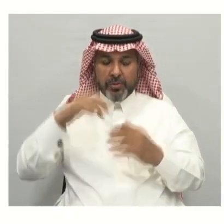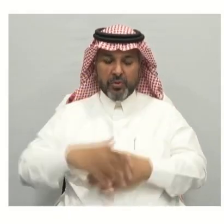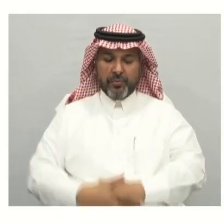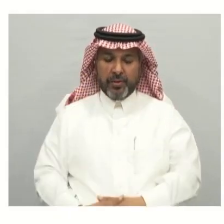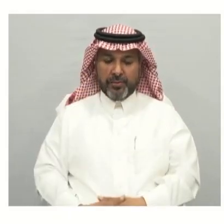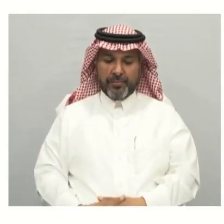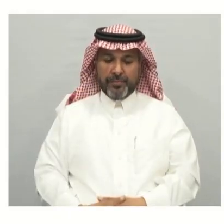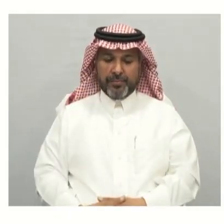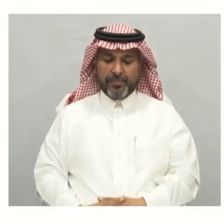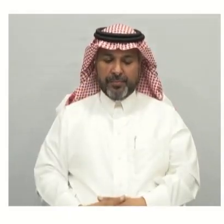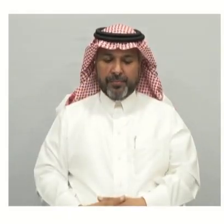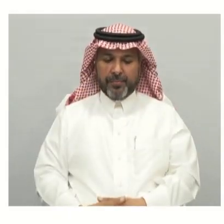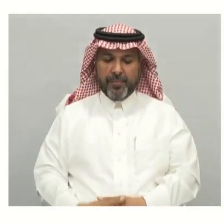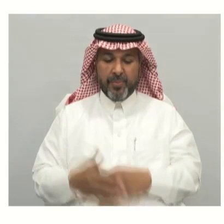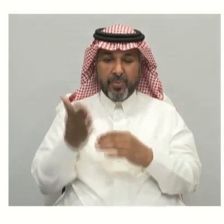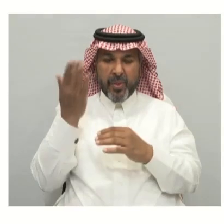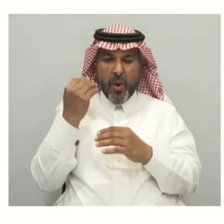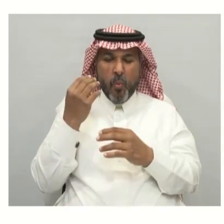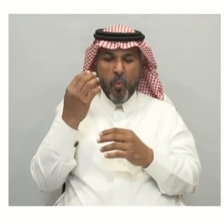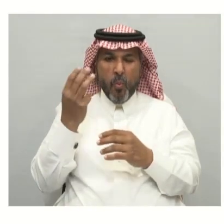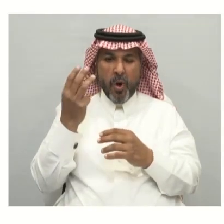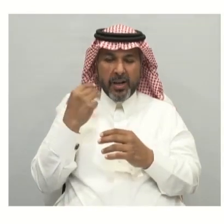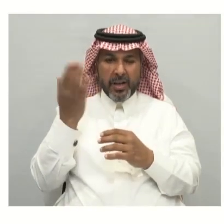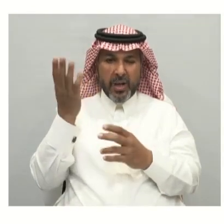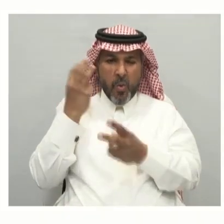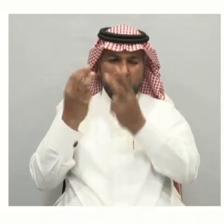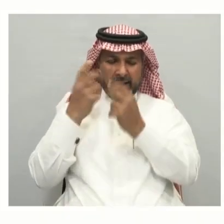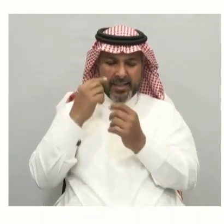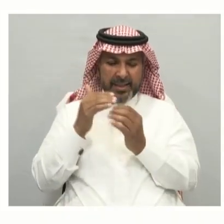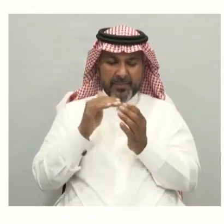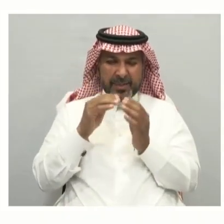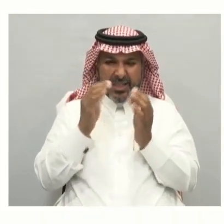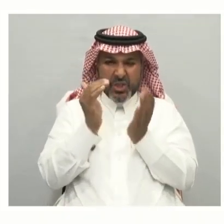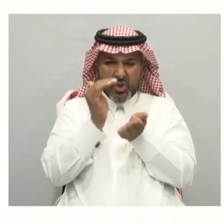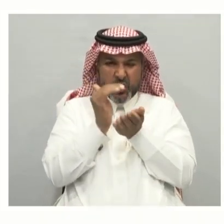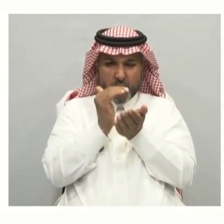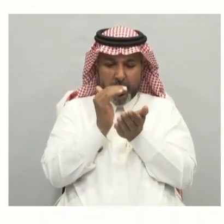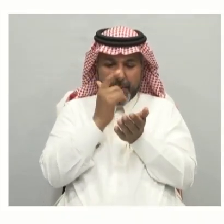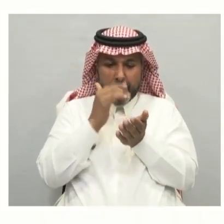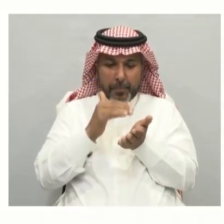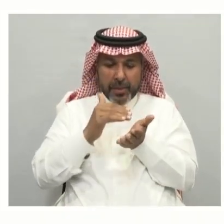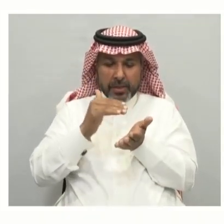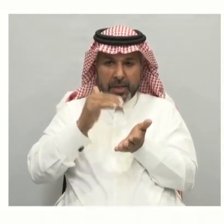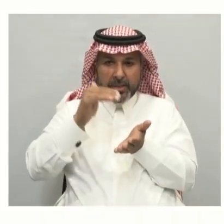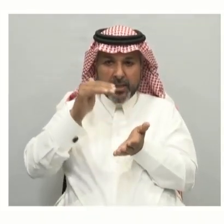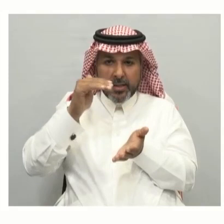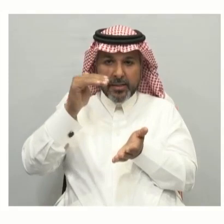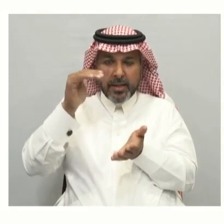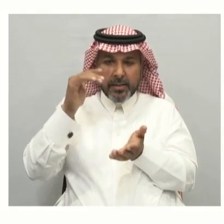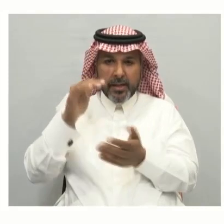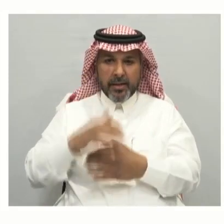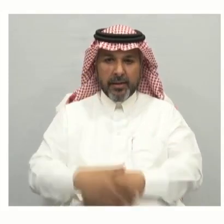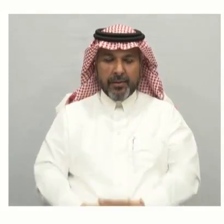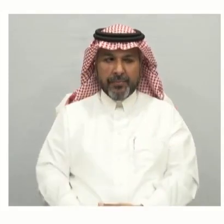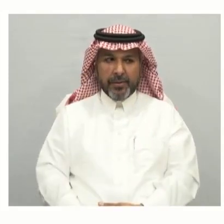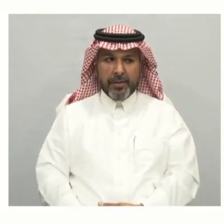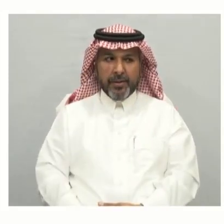البيانات نلاحظ هنا انتشار البيانات او الخط الممثل العلاقه بالنظر من اليسار الى اليمين